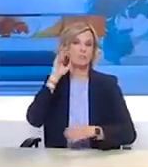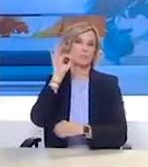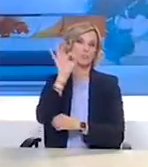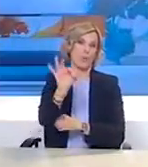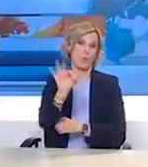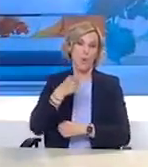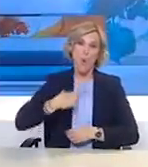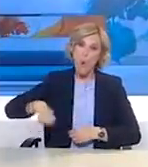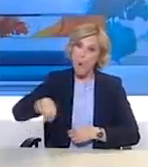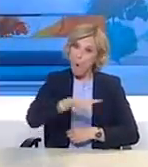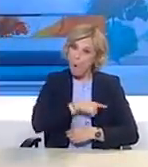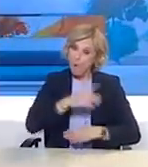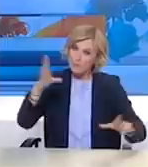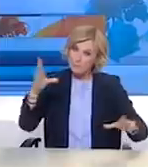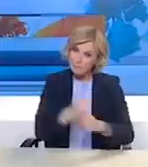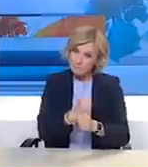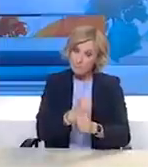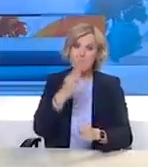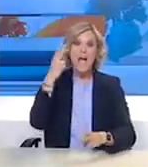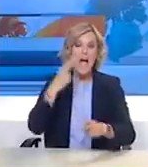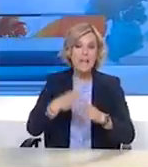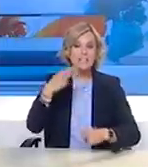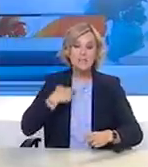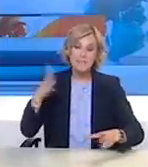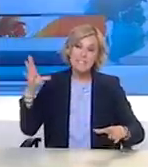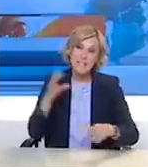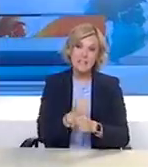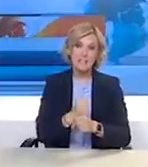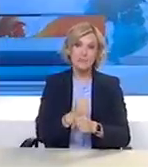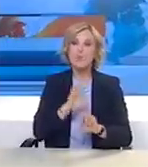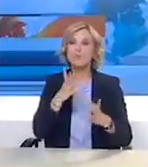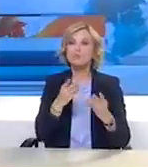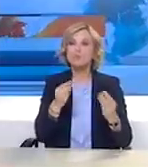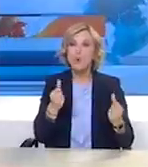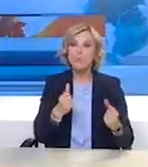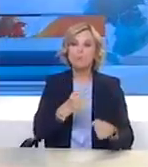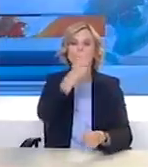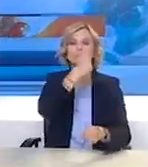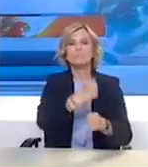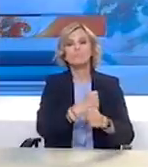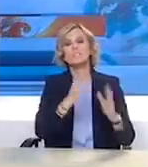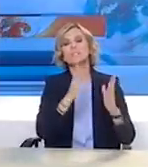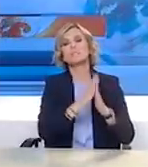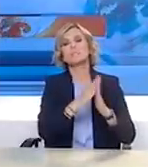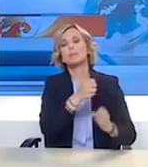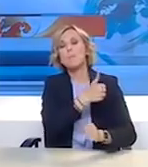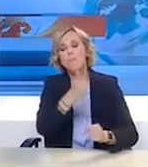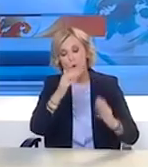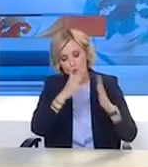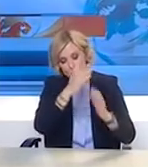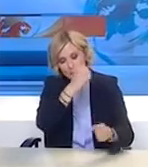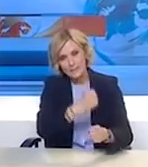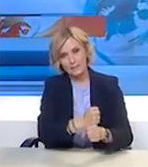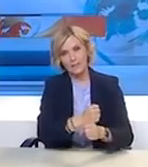που από κοινού έχουμε θέσει. Μας αξίζει να βγούμε νικητές. Με έναν τρόπο θα γίνει αυτό, παραμένοντας στο σπίτι και μόνο στο σπίτι. Σας ευχαριστώ.